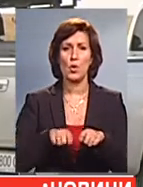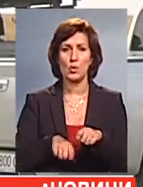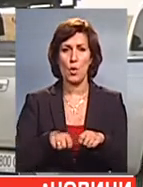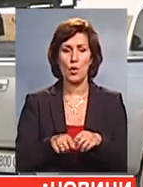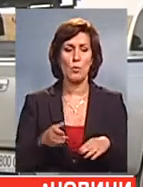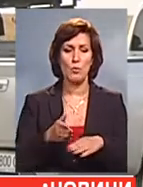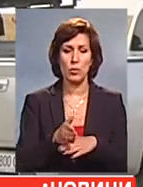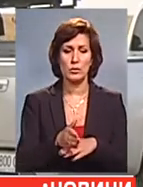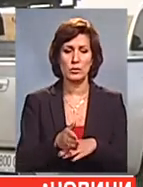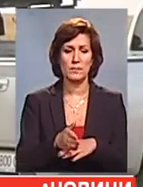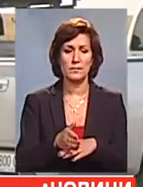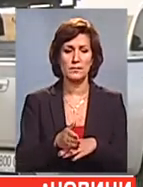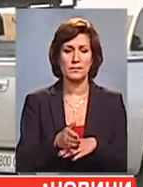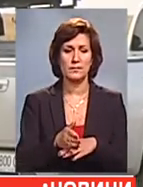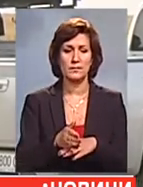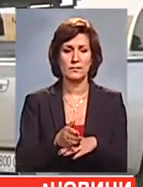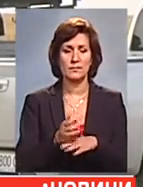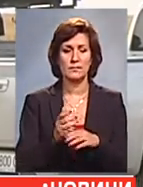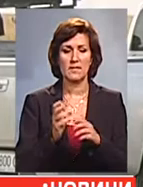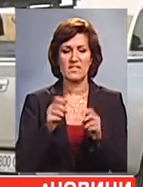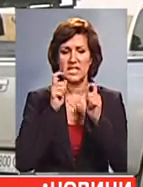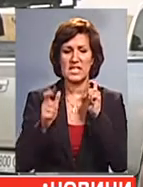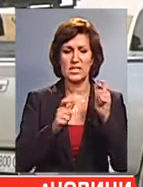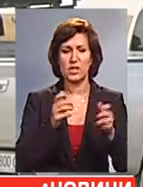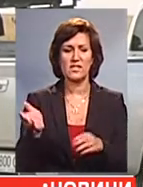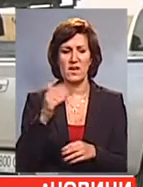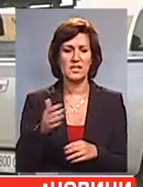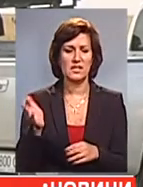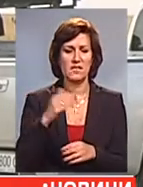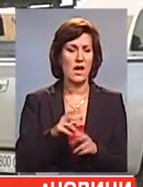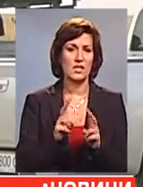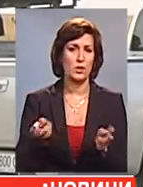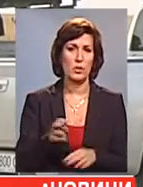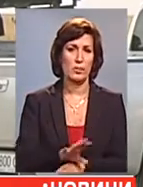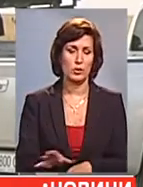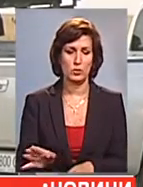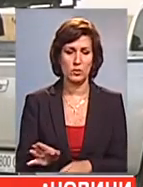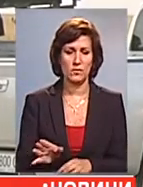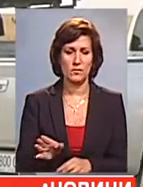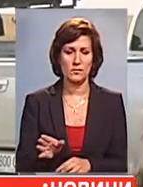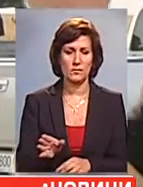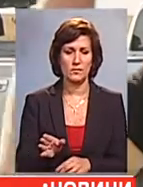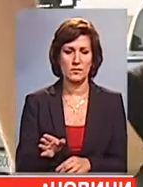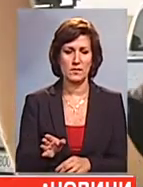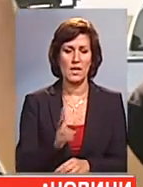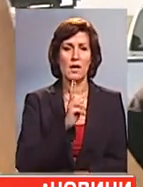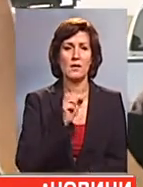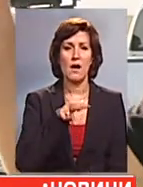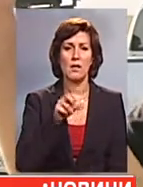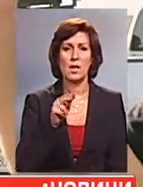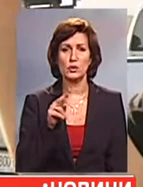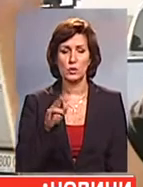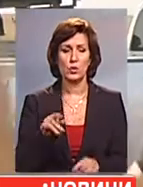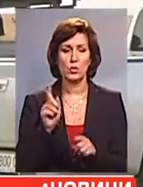контрольно-пропускному пункті мало зголосились ніхто. Всі кричали давайте, давайте, але ніхто не прийшов. На Коленчику там